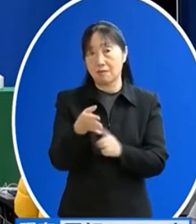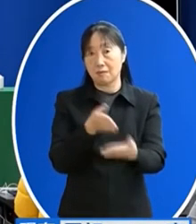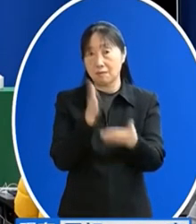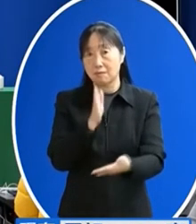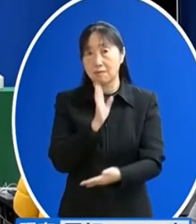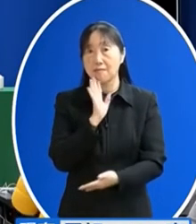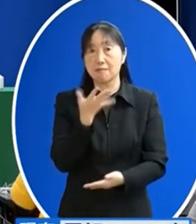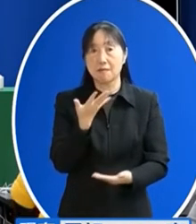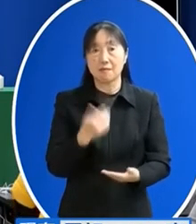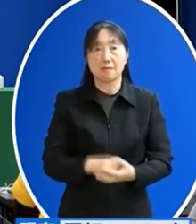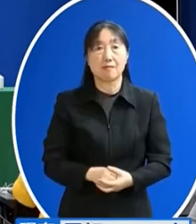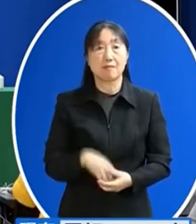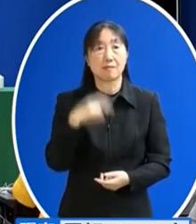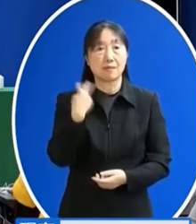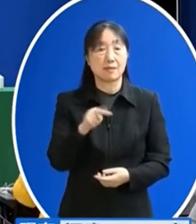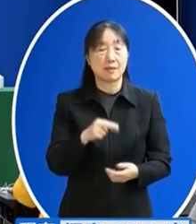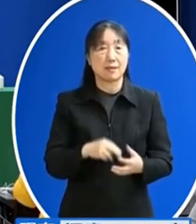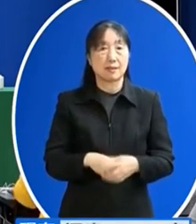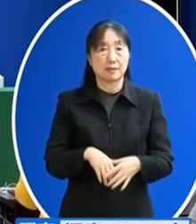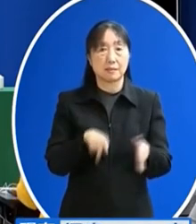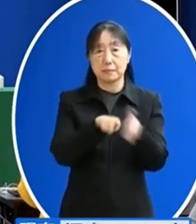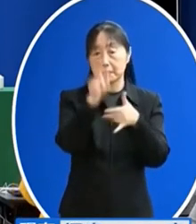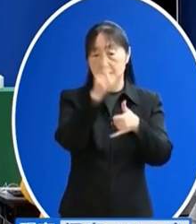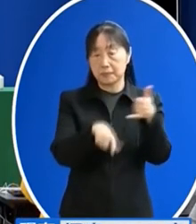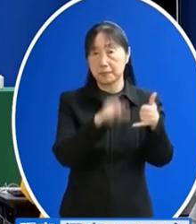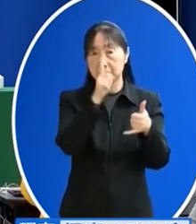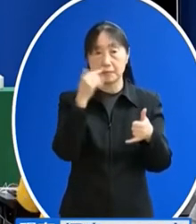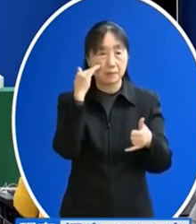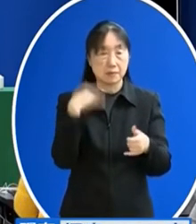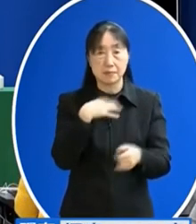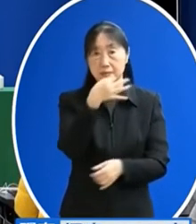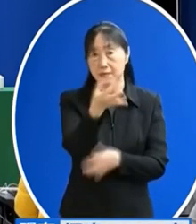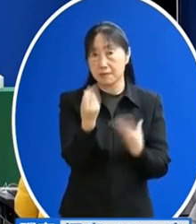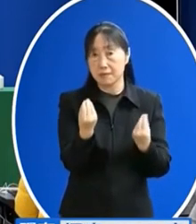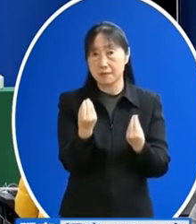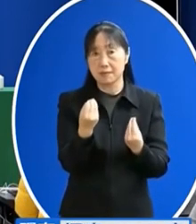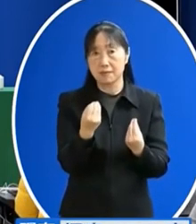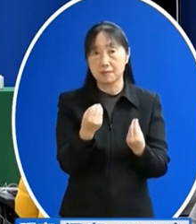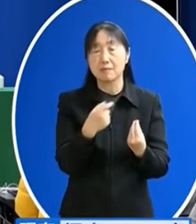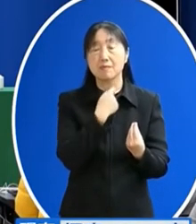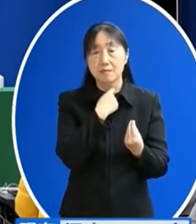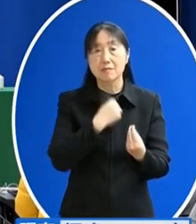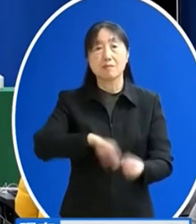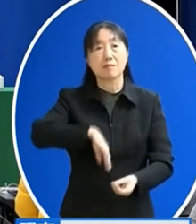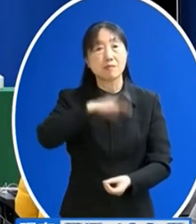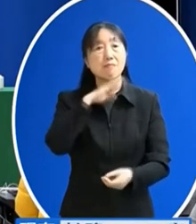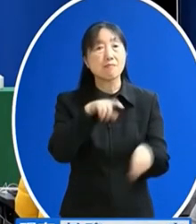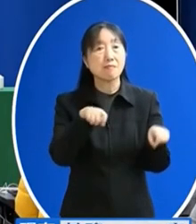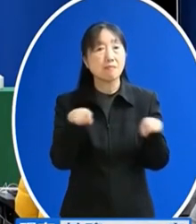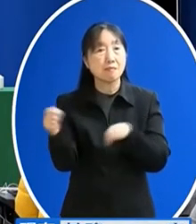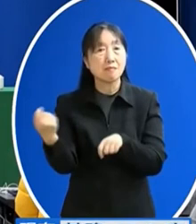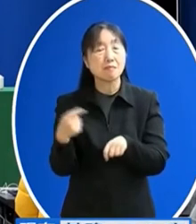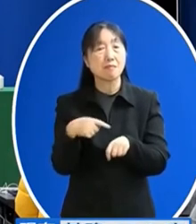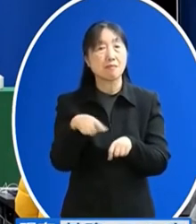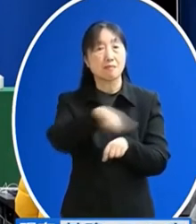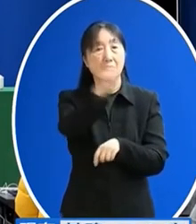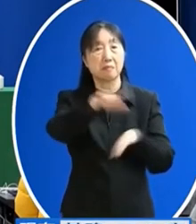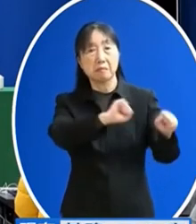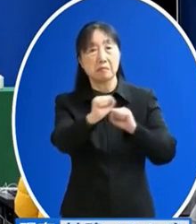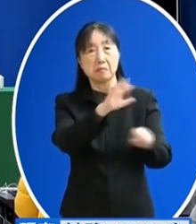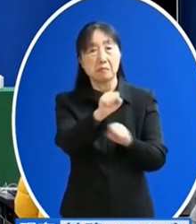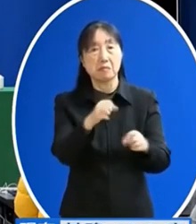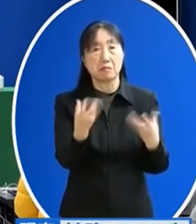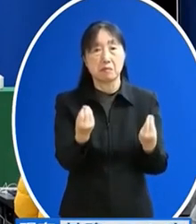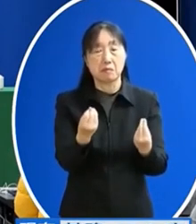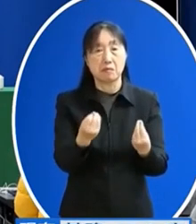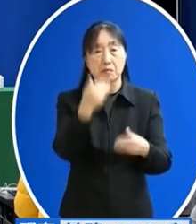阻碍的？那另外就是说，有专家说如果我们要买的话，也可能是要等到疫苗已经不抢手了我们才买得到。